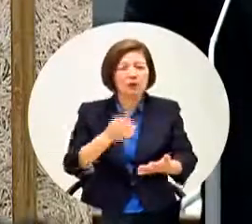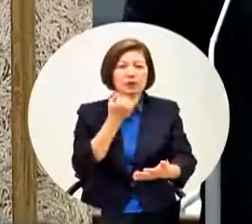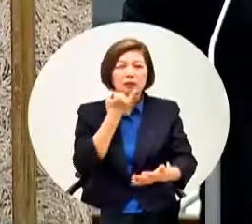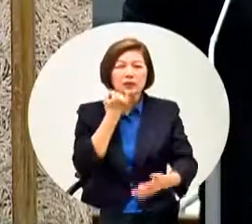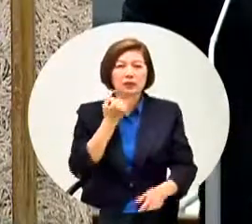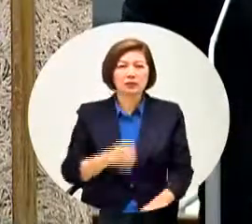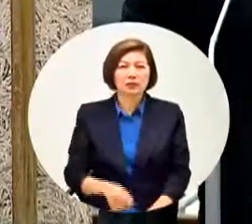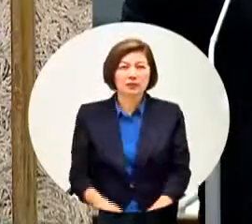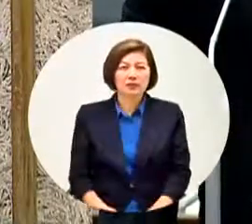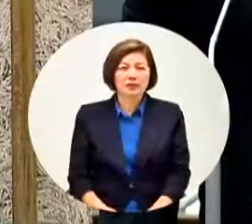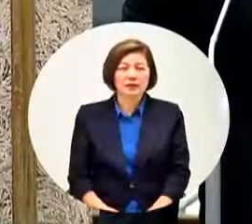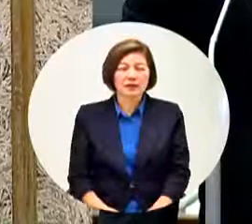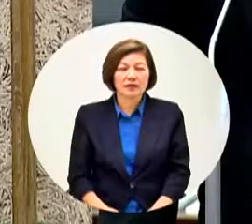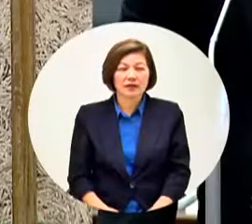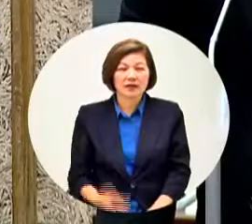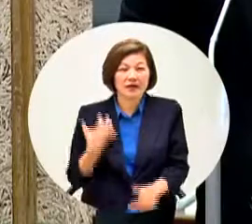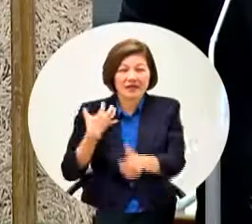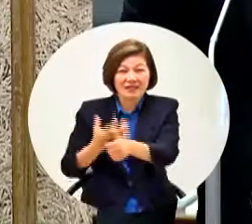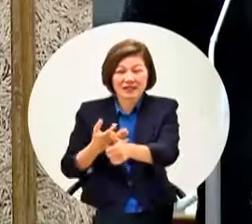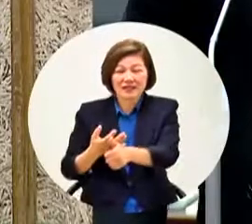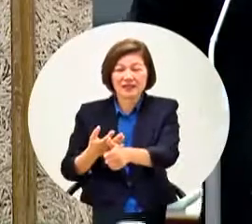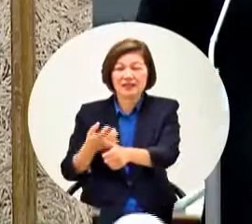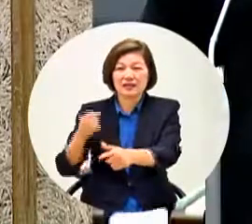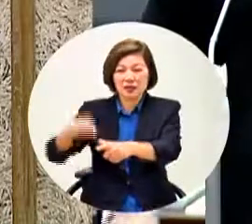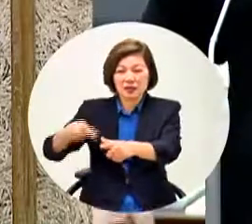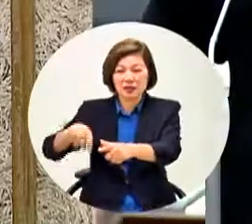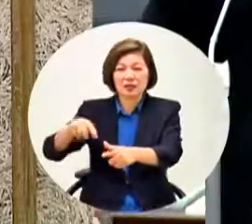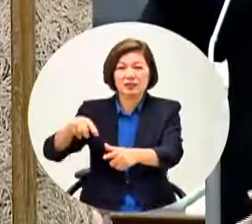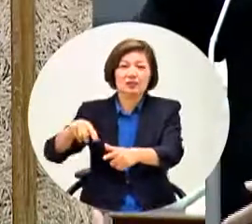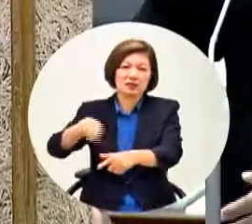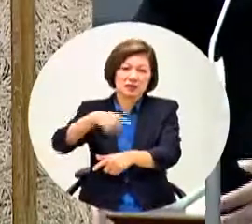拜托民众迄个业者啊边啊。